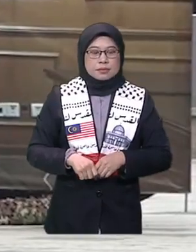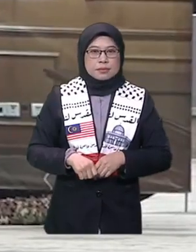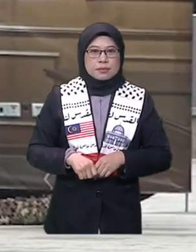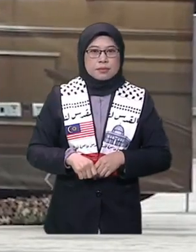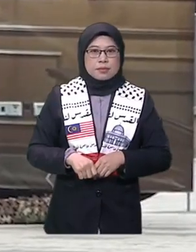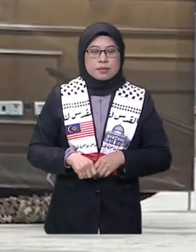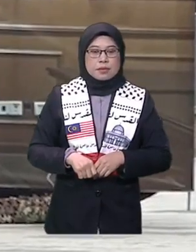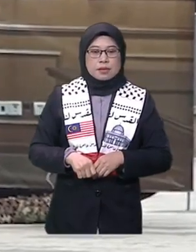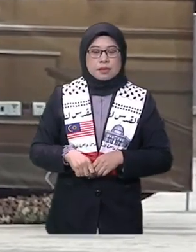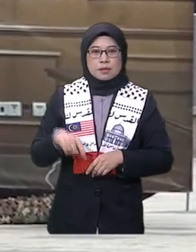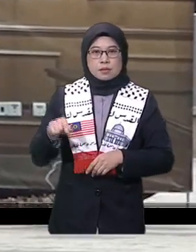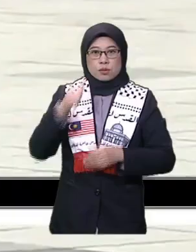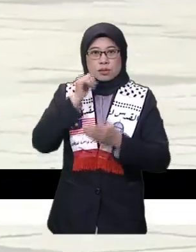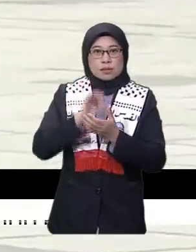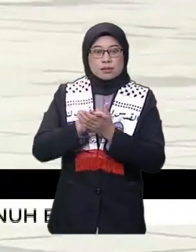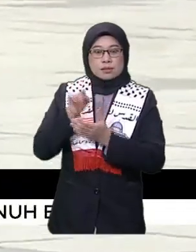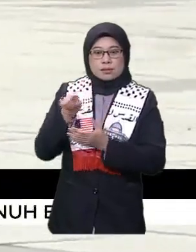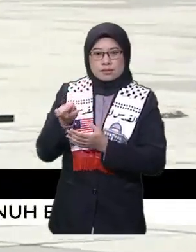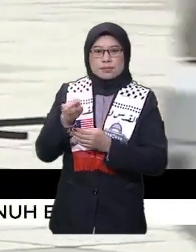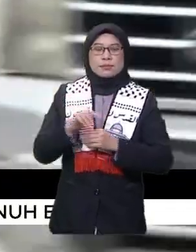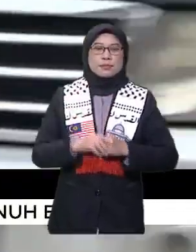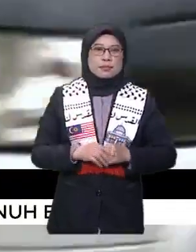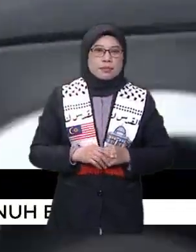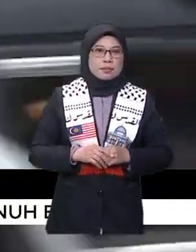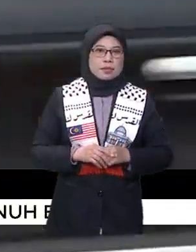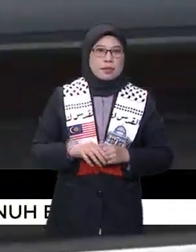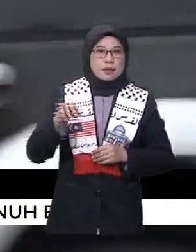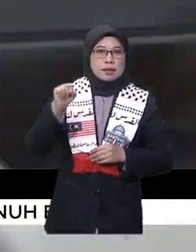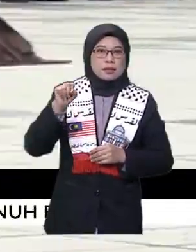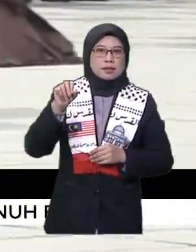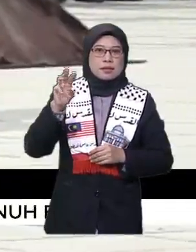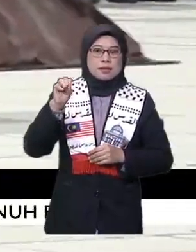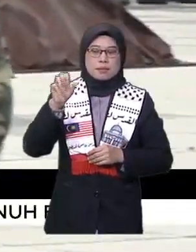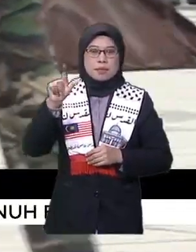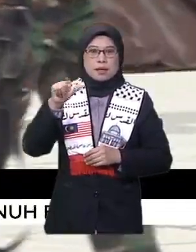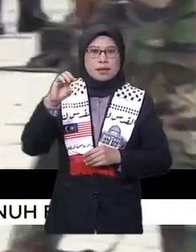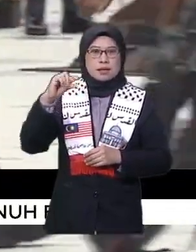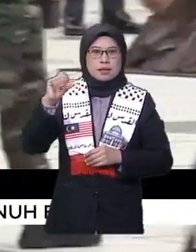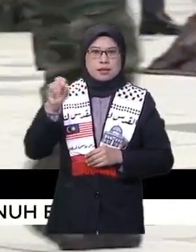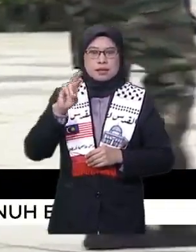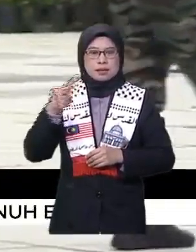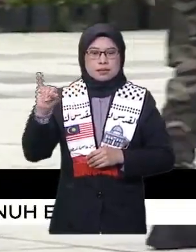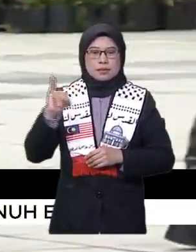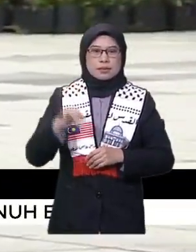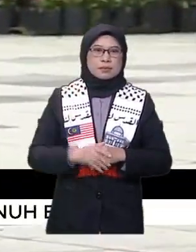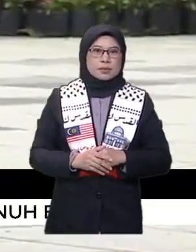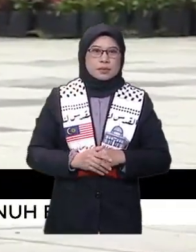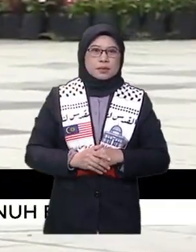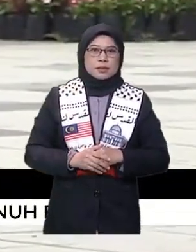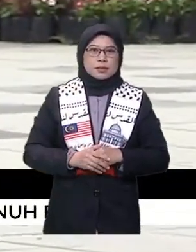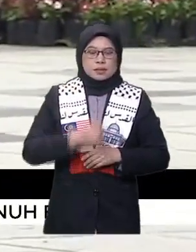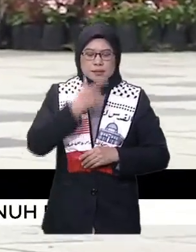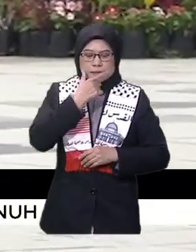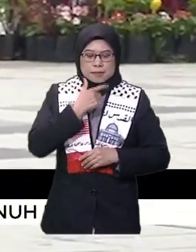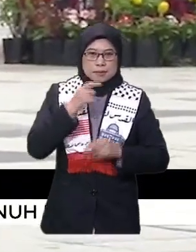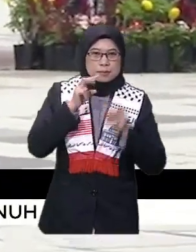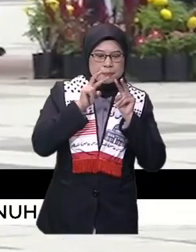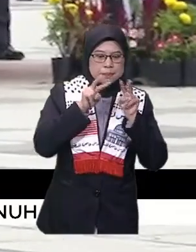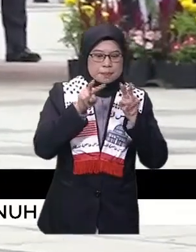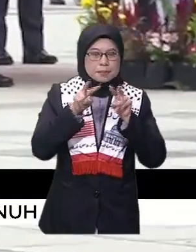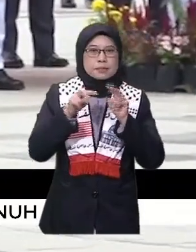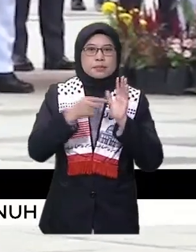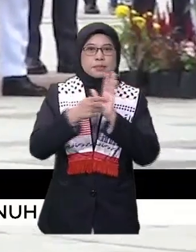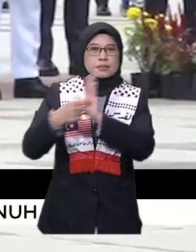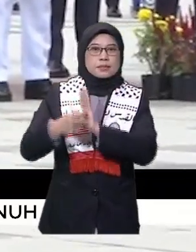Bagi balu mendiang Sarjan Sagadevan Raju S. Maligarani, beliau tidak dapat menahan sebab ketika menyaksikan persembahan itu